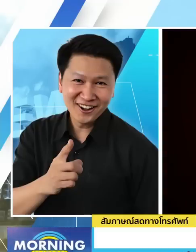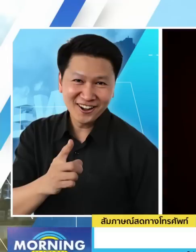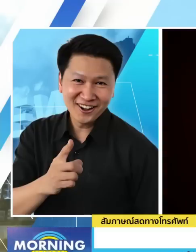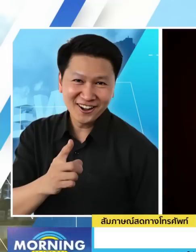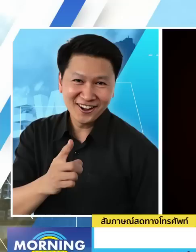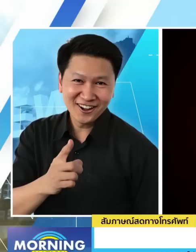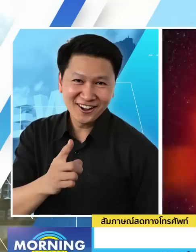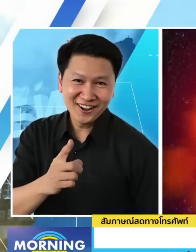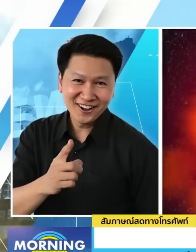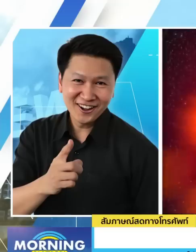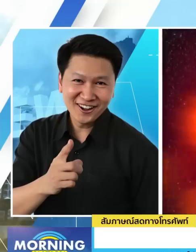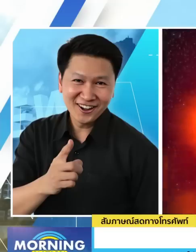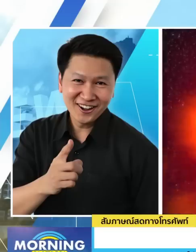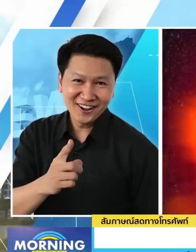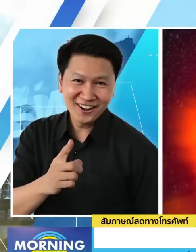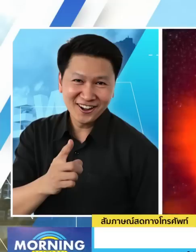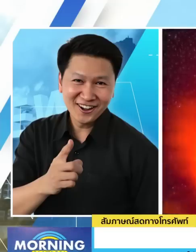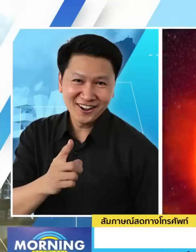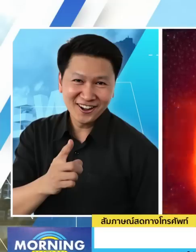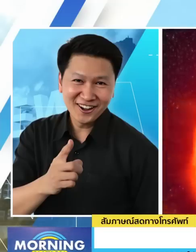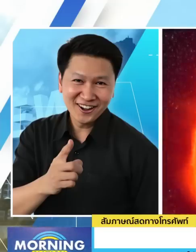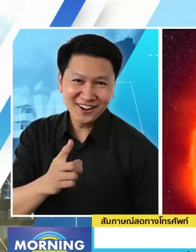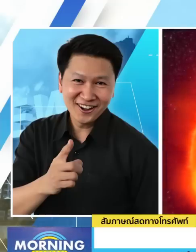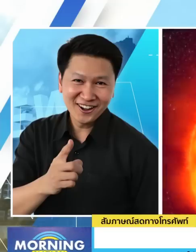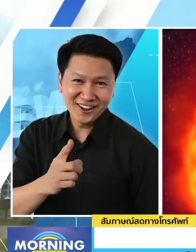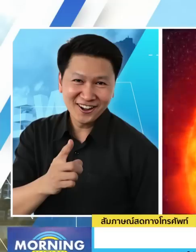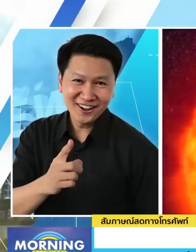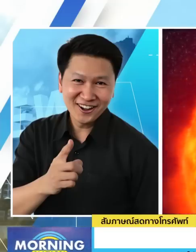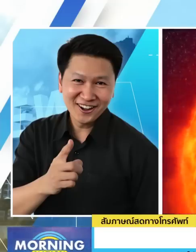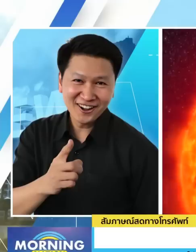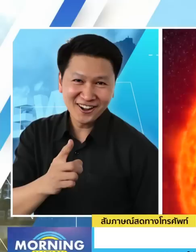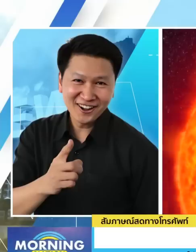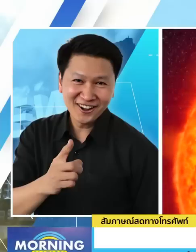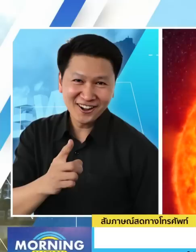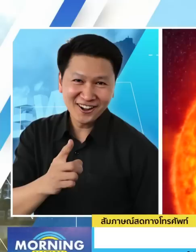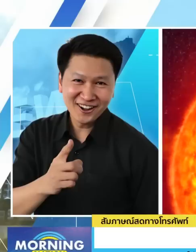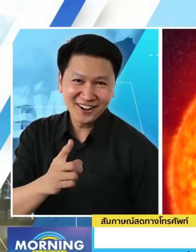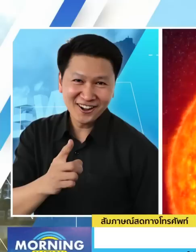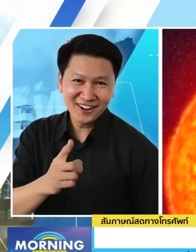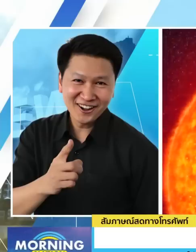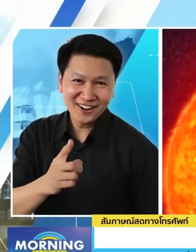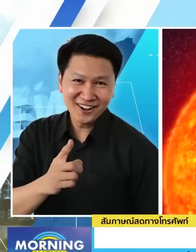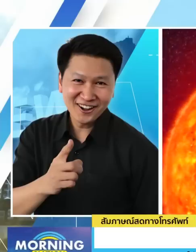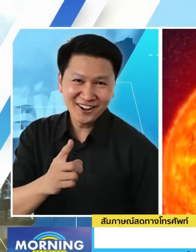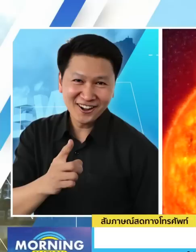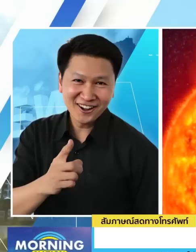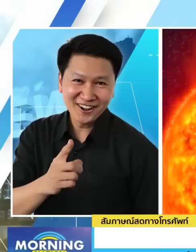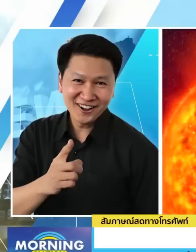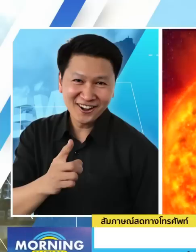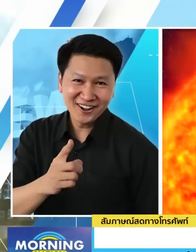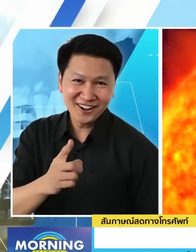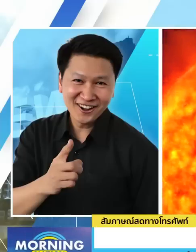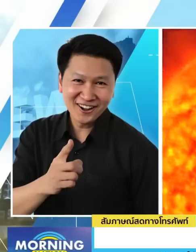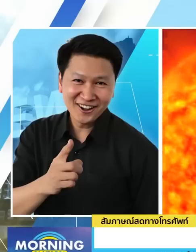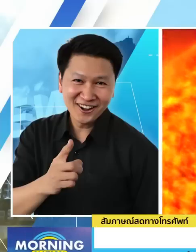าร์วินหรือลมสุริยะนะครับเป็นเหมือนกับอนุภาคไฟฟ้าวิ่งมาที่โลกมาเรื่อยๆอยู่แล้วครับแล้วก็มันมีบางช่วงส่วนที่อาจจะมีแรงขึ้